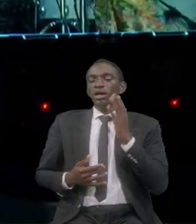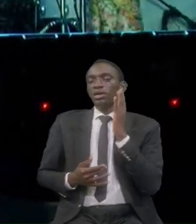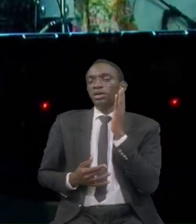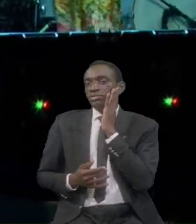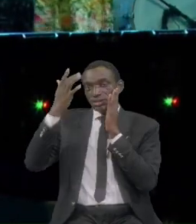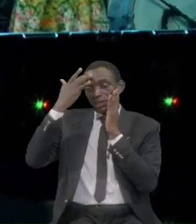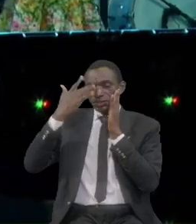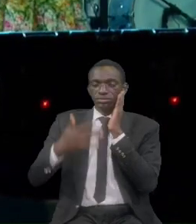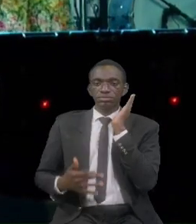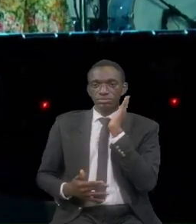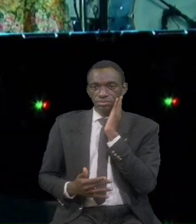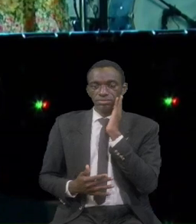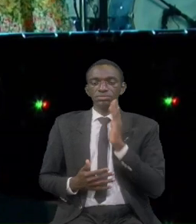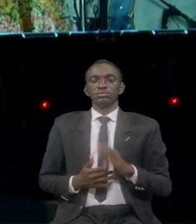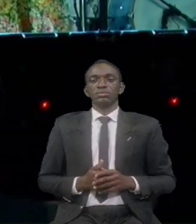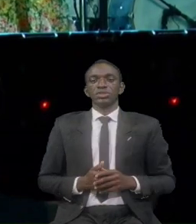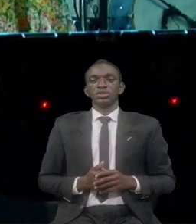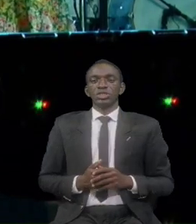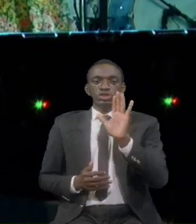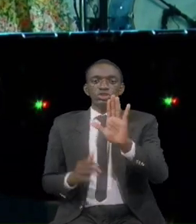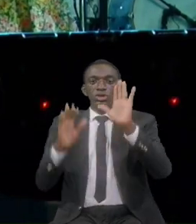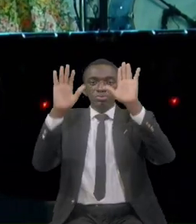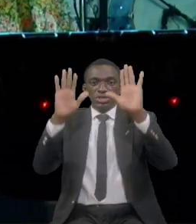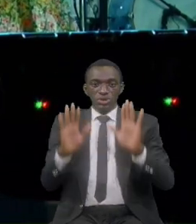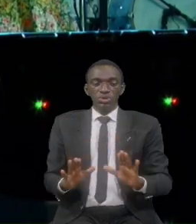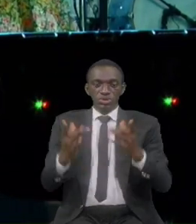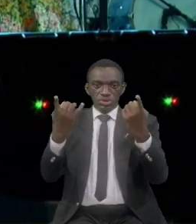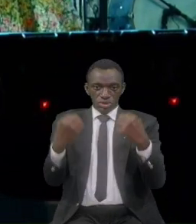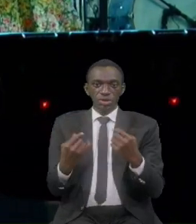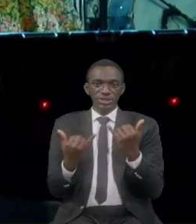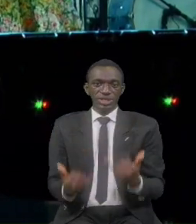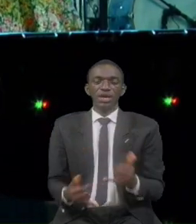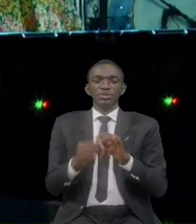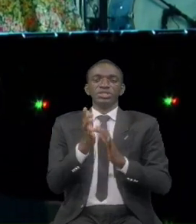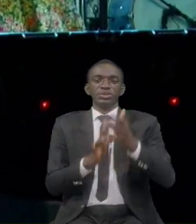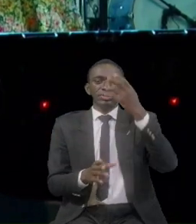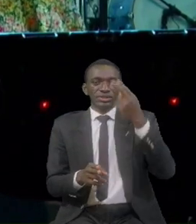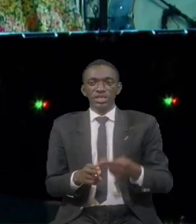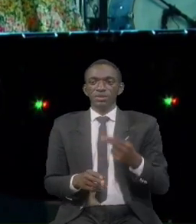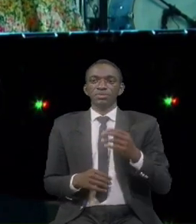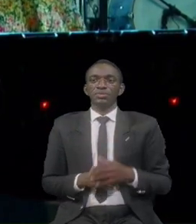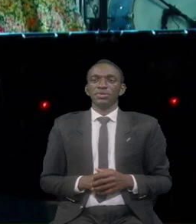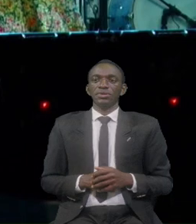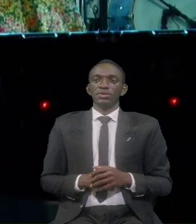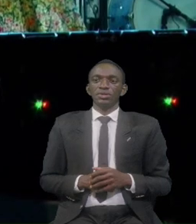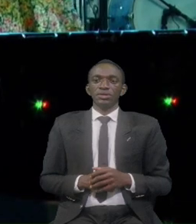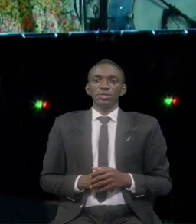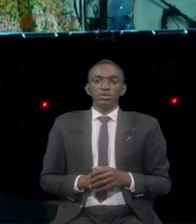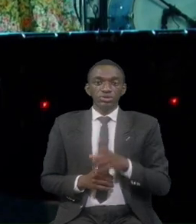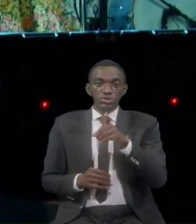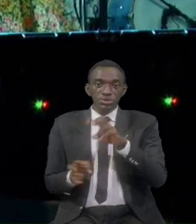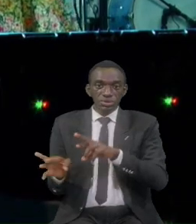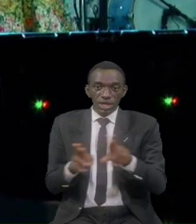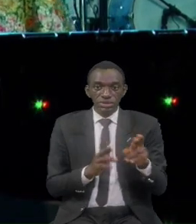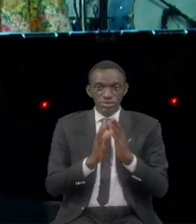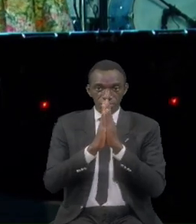ibang sakit. Your miracle is coming now. Ang imong milagro mo abot karon. Ready to pray? Andam na kasama